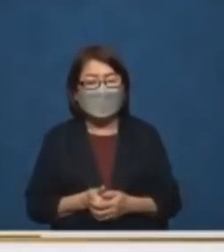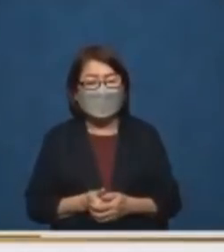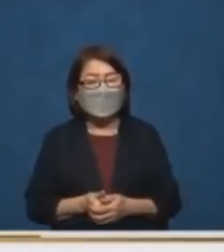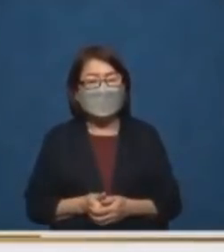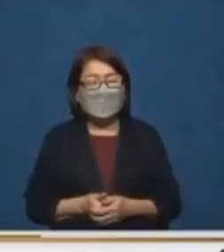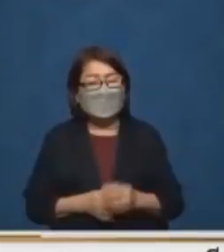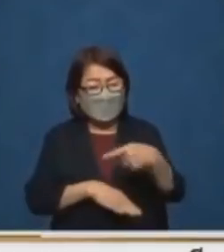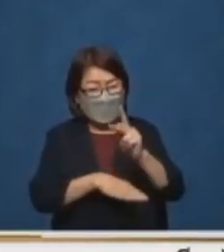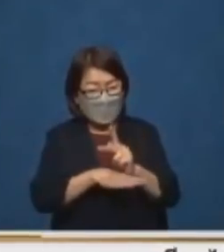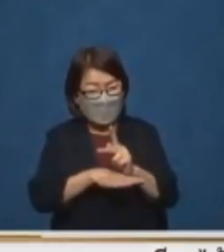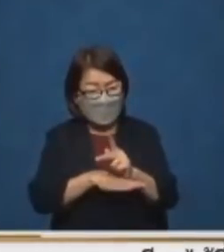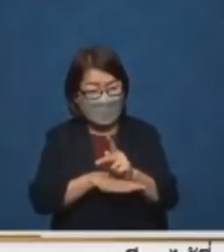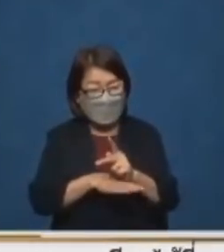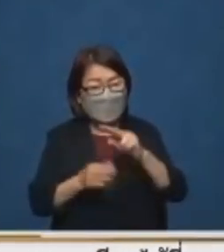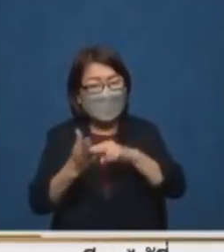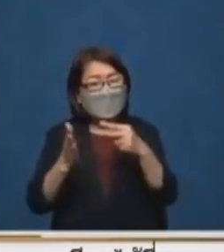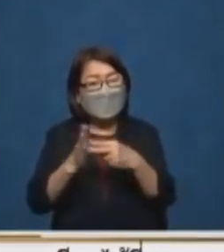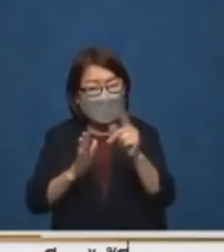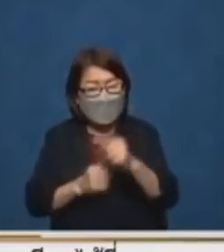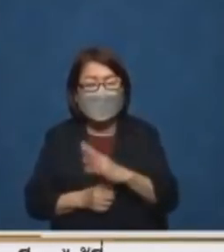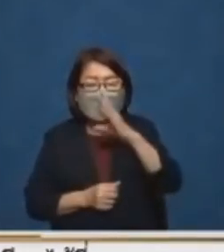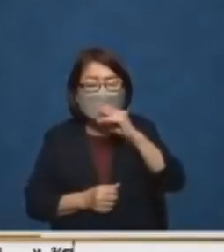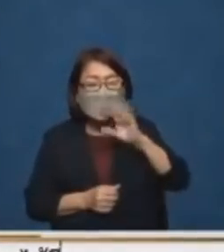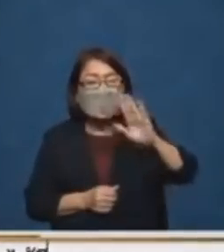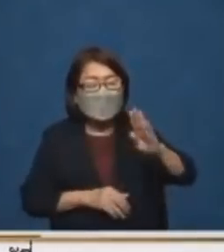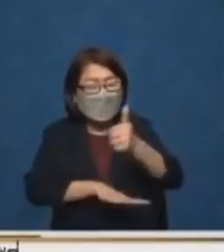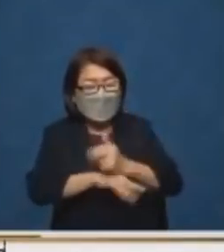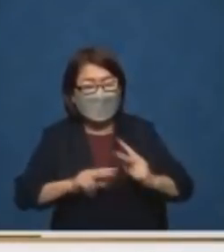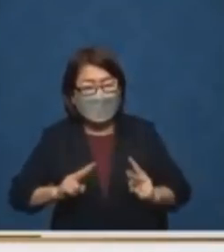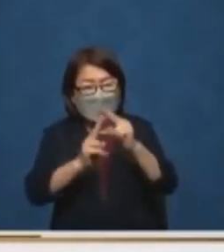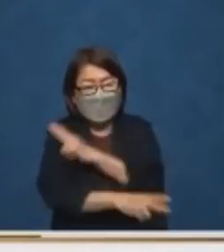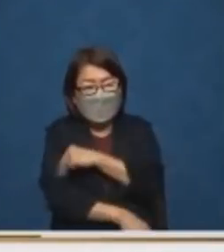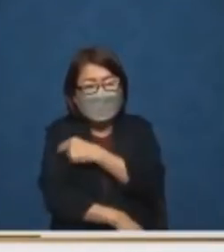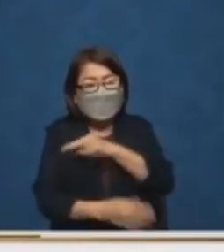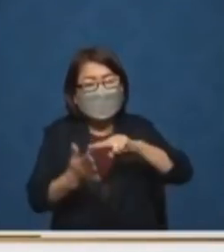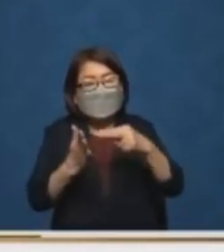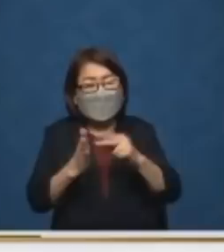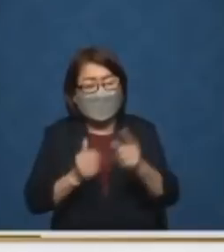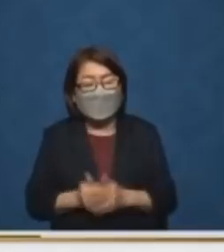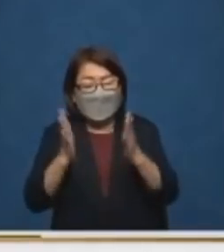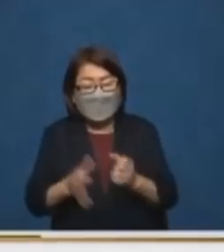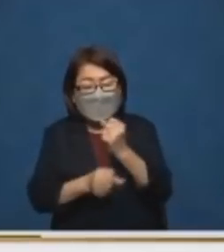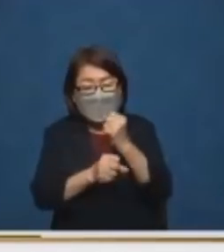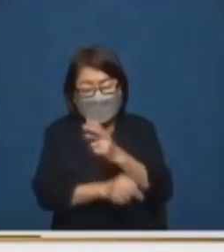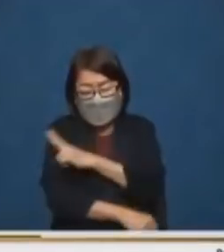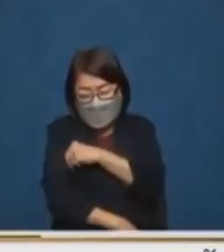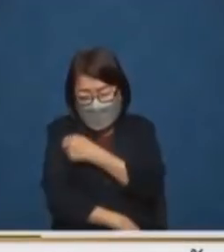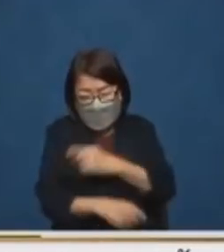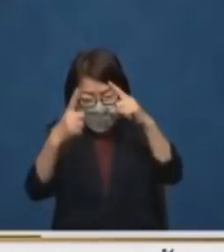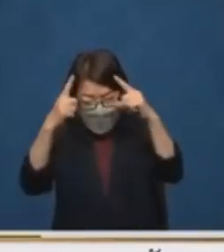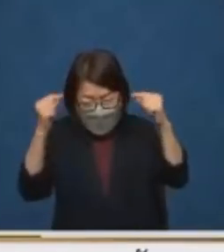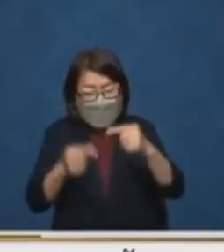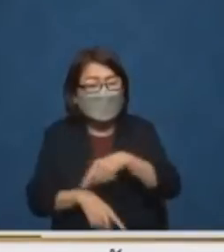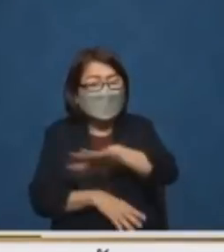ถปถามทกรบครับ อย่างนี้บันทรกิดใจการทำงานของบุคลากรที่ทำงานในการช่